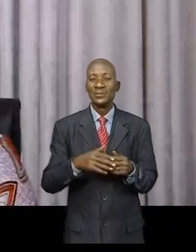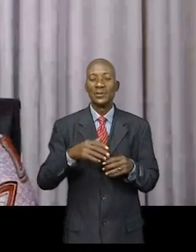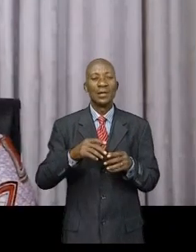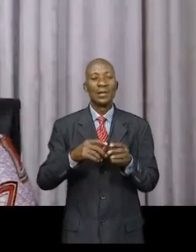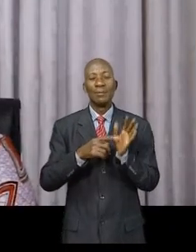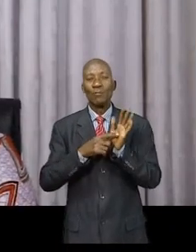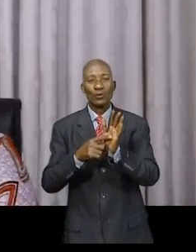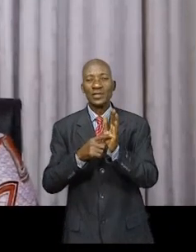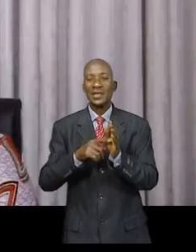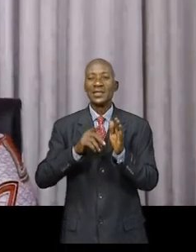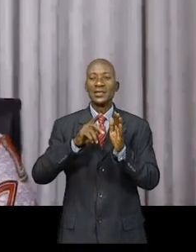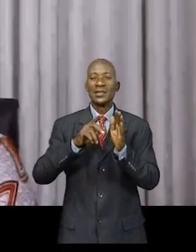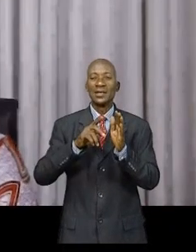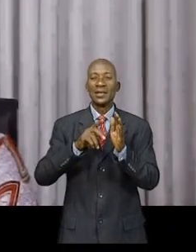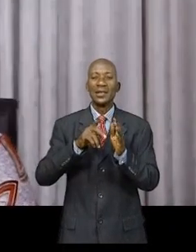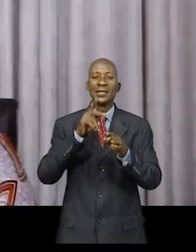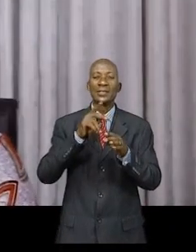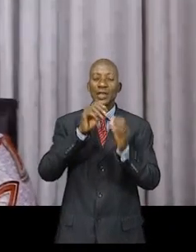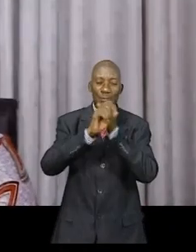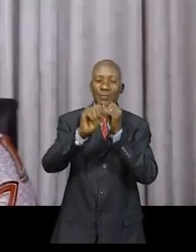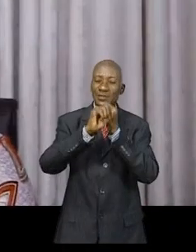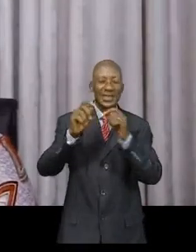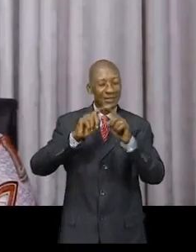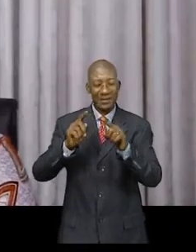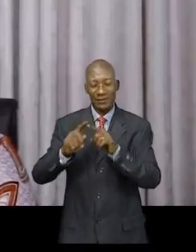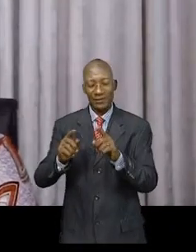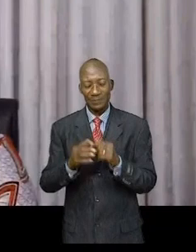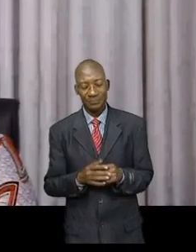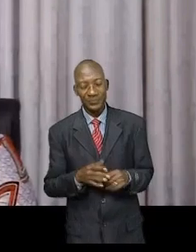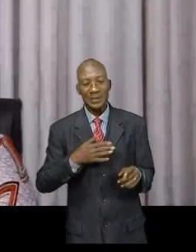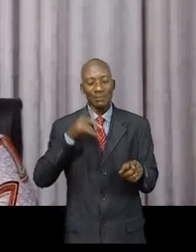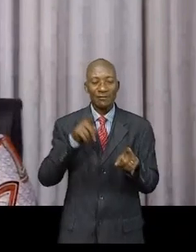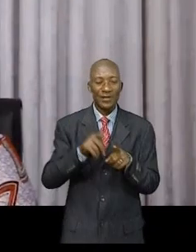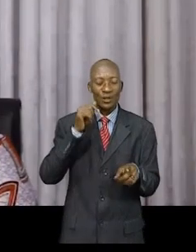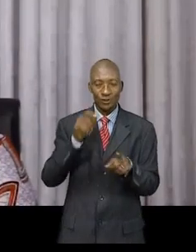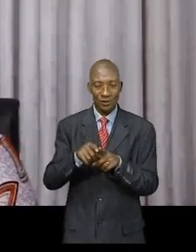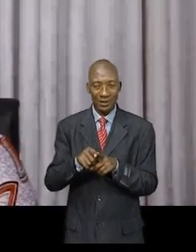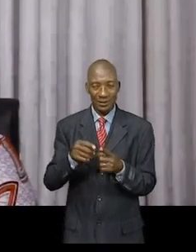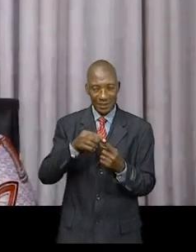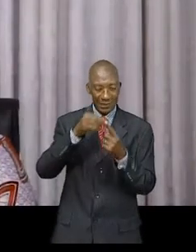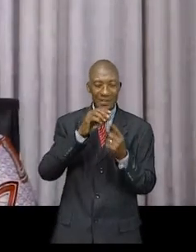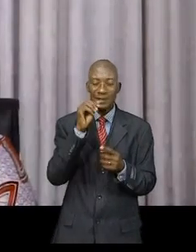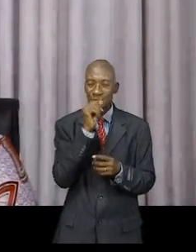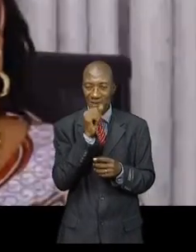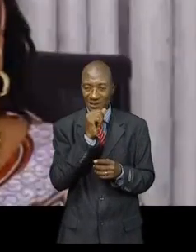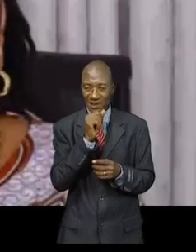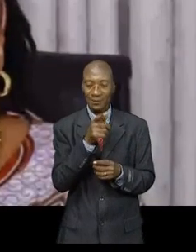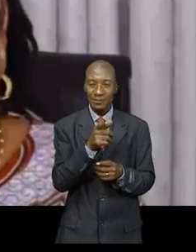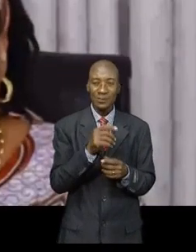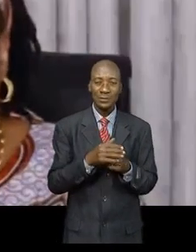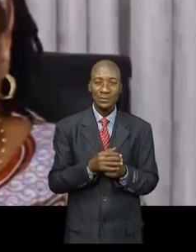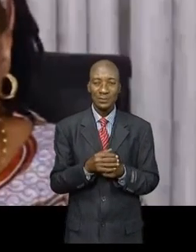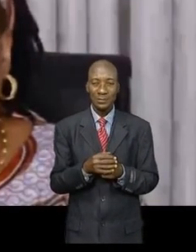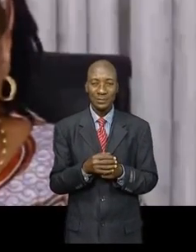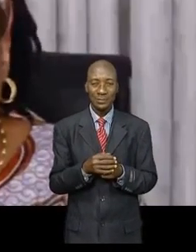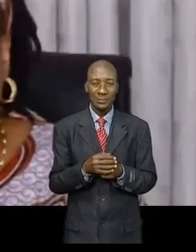de la musique en 11 étapes. Mes chers compatriotes, artistes et musiciens, musicologues et musicophiles, pendant